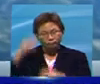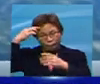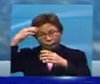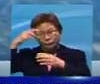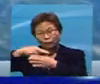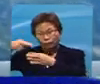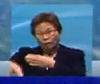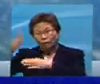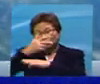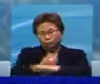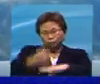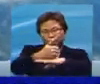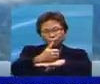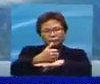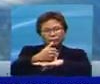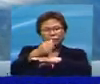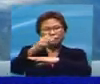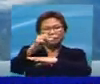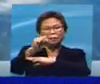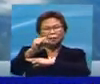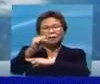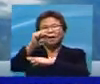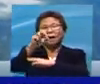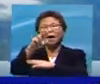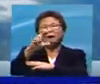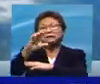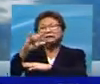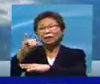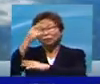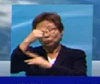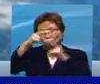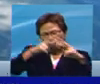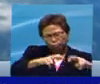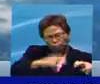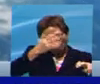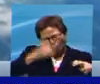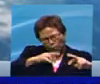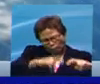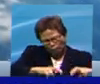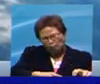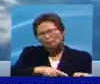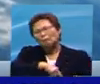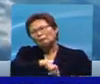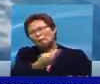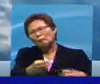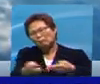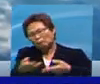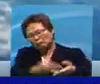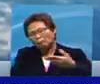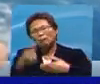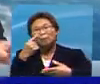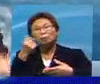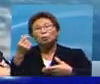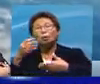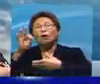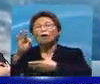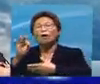ususan kerajaan menubuhkan suruhanjaya siasatan diraja rci bagi menyiasat punca yang menyebabkan kerugian urus Niaga mata Wang